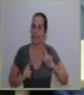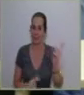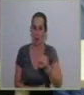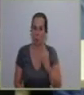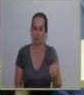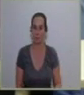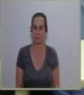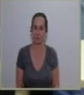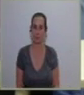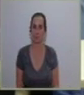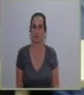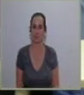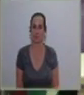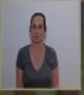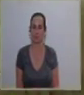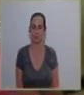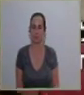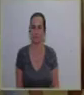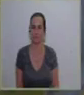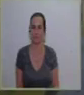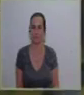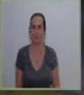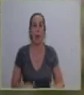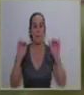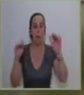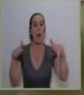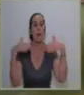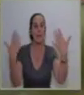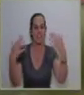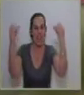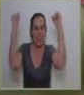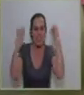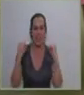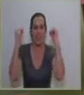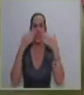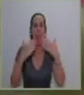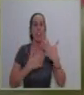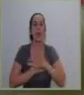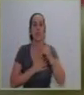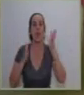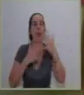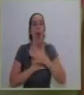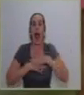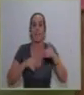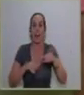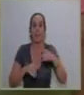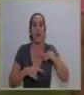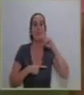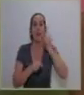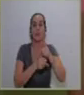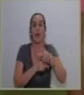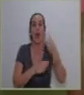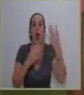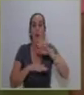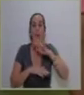אוקיי. אוקיי, חיכינו. ברכות! מזל טוב! תודה, אנחנו אוהבים אתכם, כל כך אוהבים אתכם, אנחנו מוכרחים לעשות לכם עוד